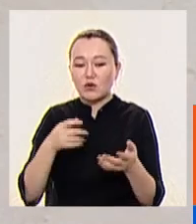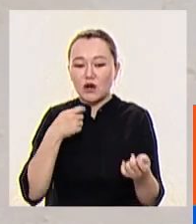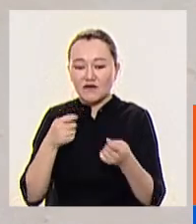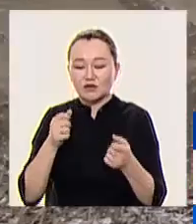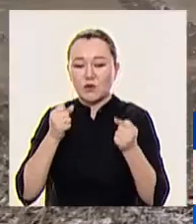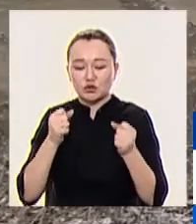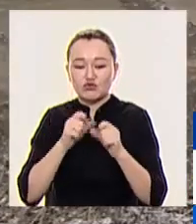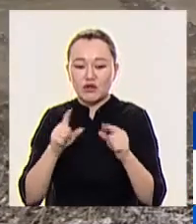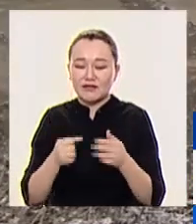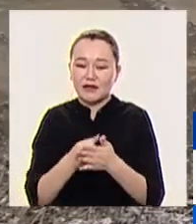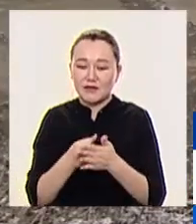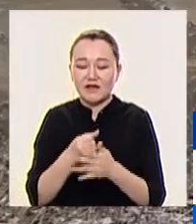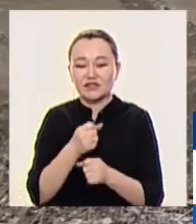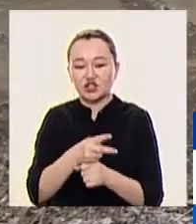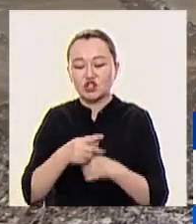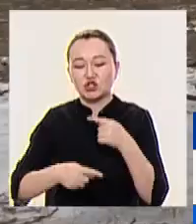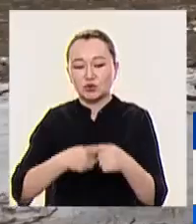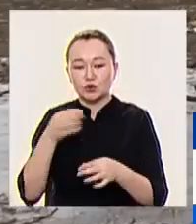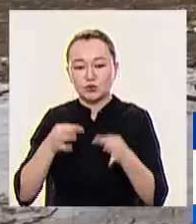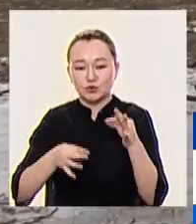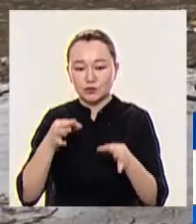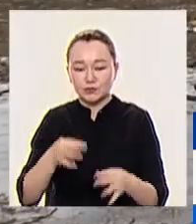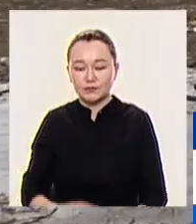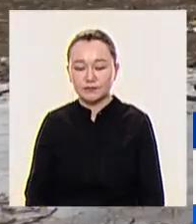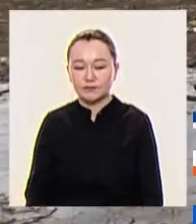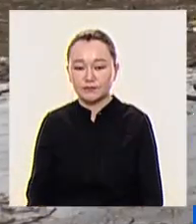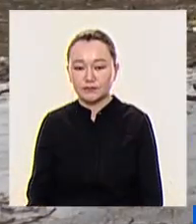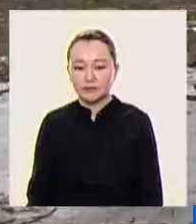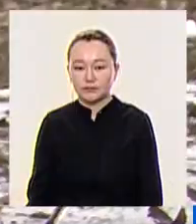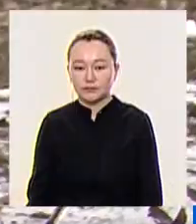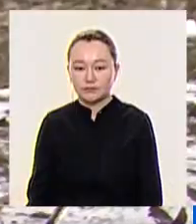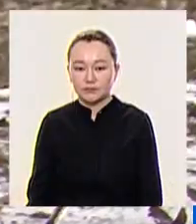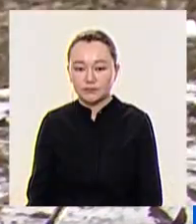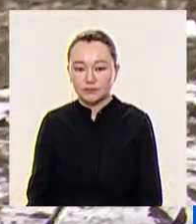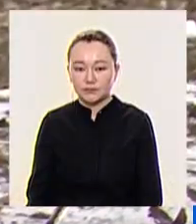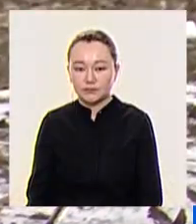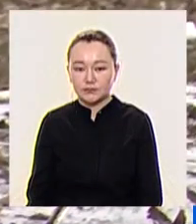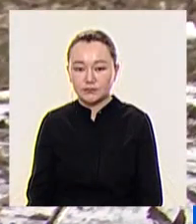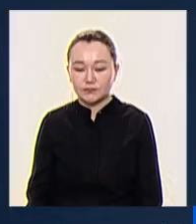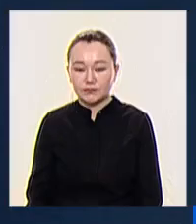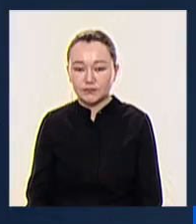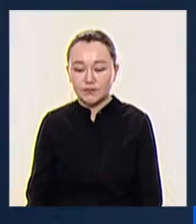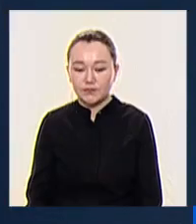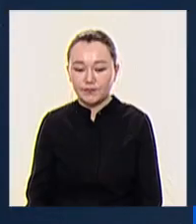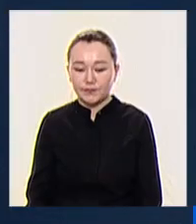спортшколы намерено добиваться выселения через суд. Жанна Тайтенова, Сергей Шуйский, Информбюро Алматы.